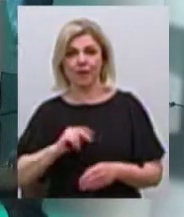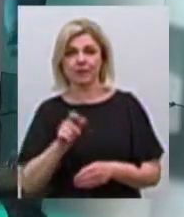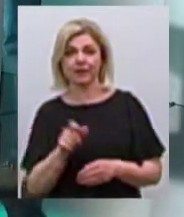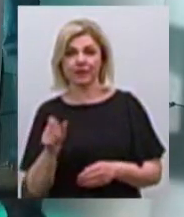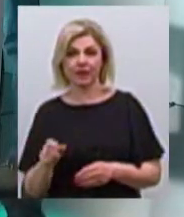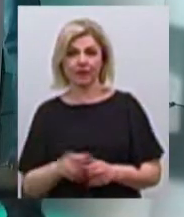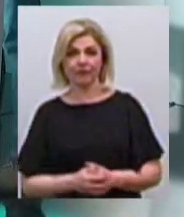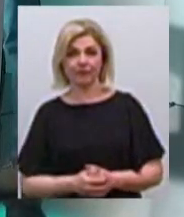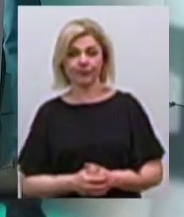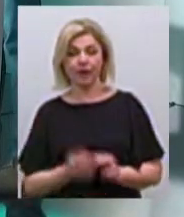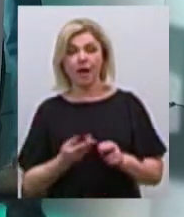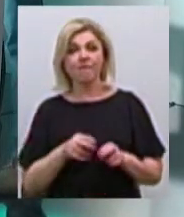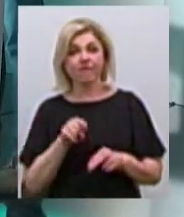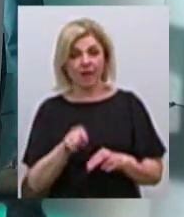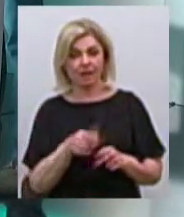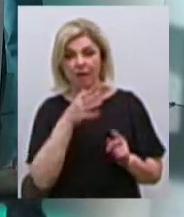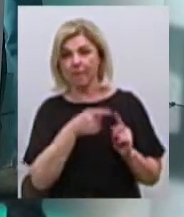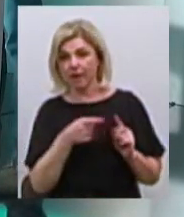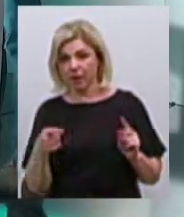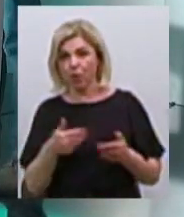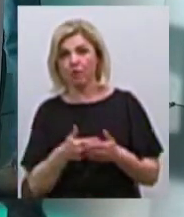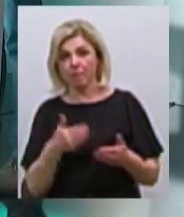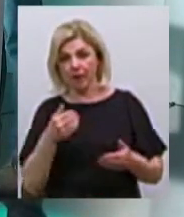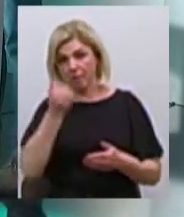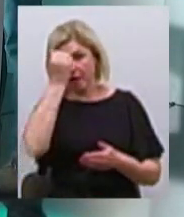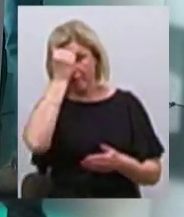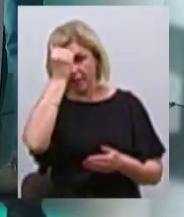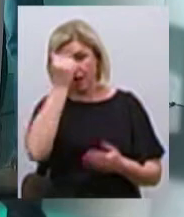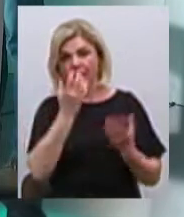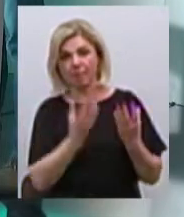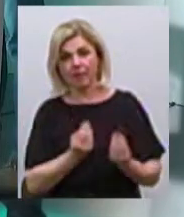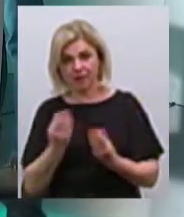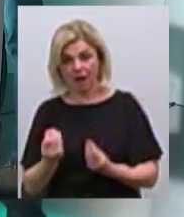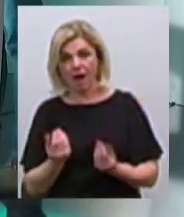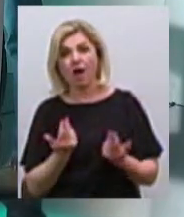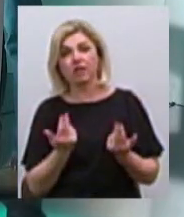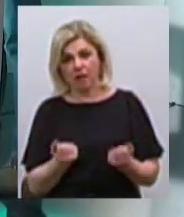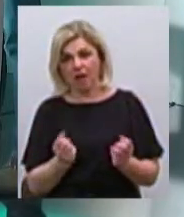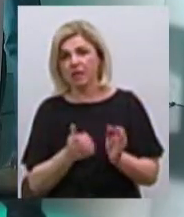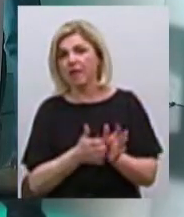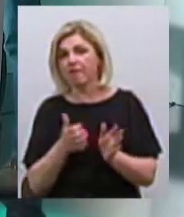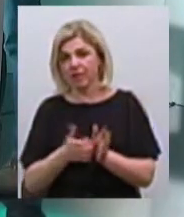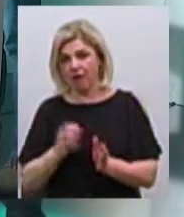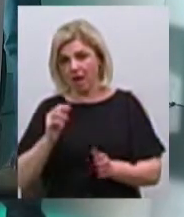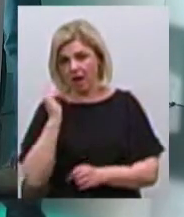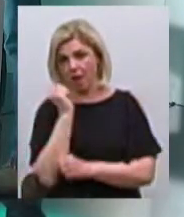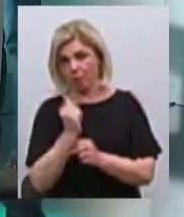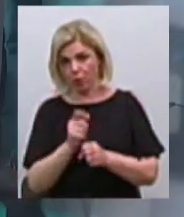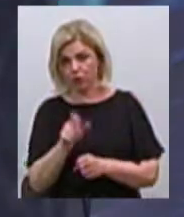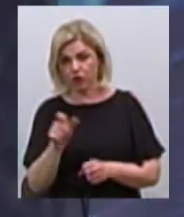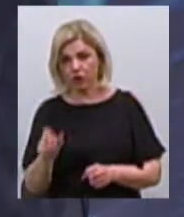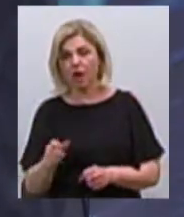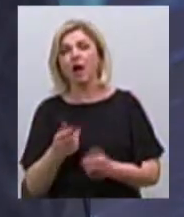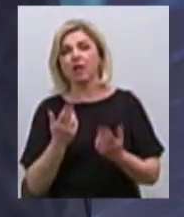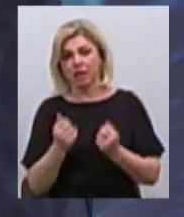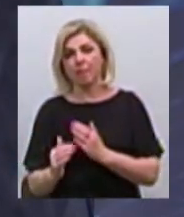В этот период перед поминальными днями, конечно, не хватает рабочих. Мы привлекаем, и нам помогает в